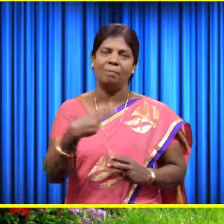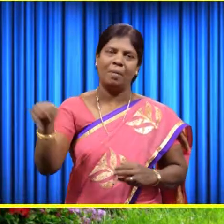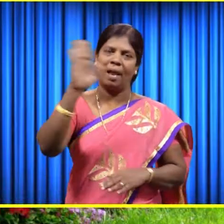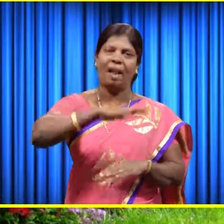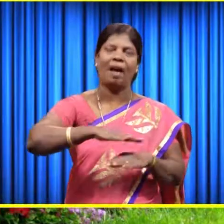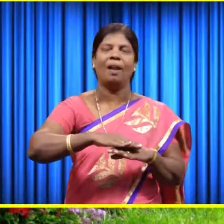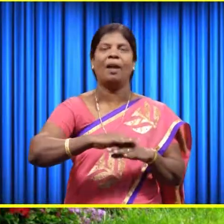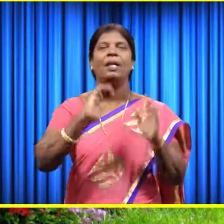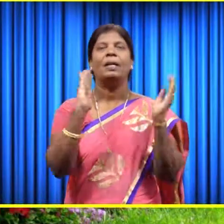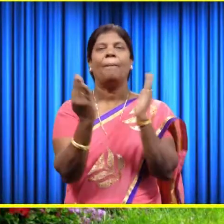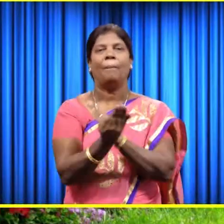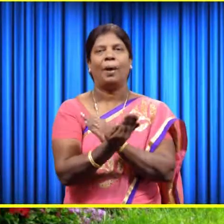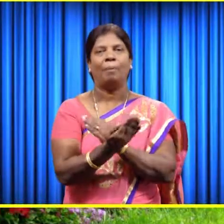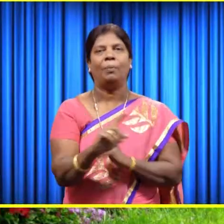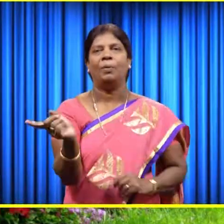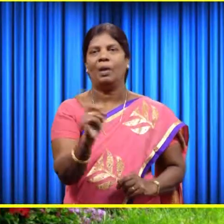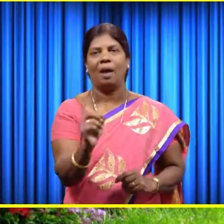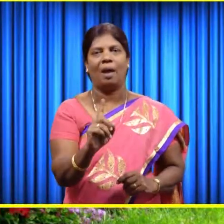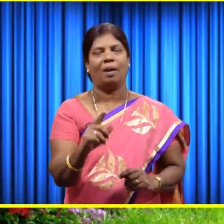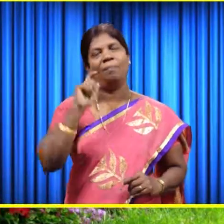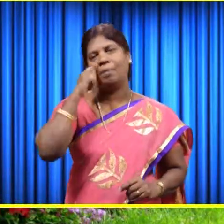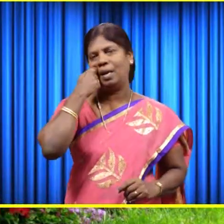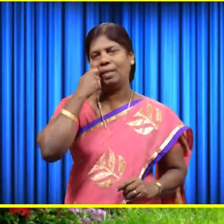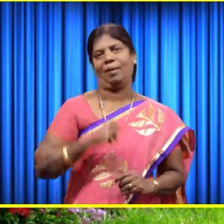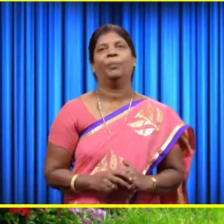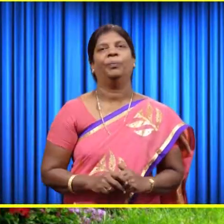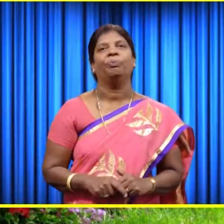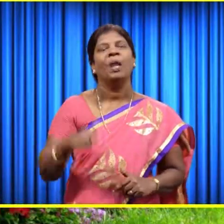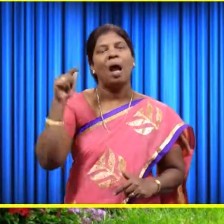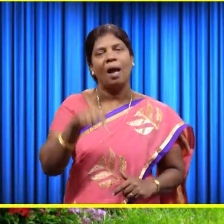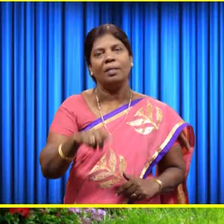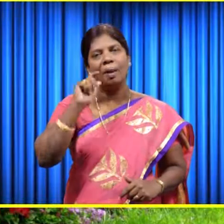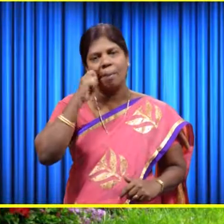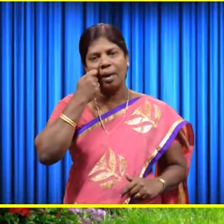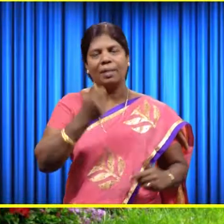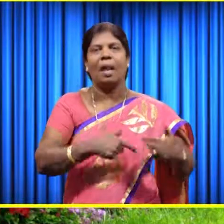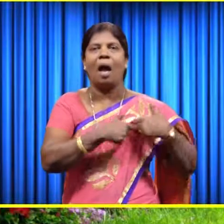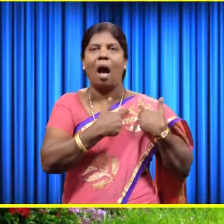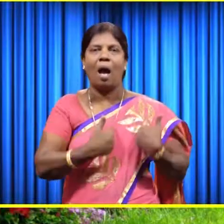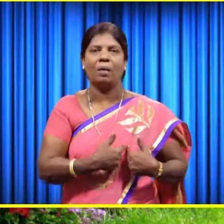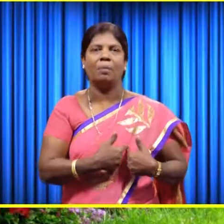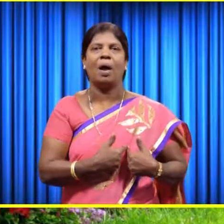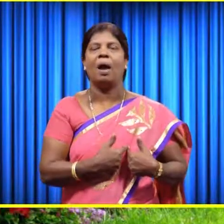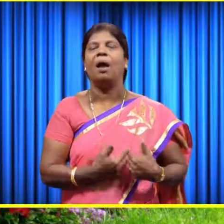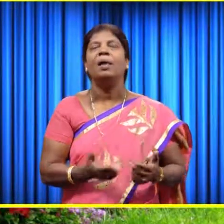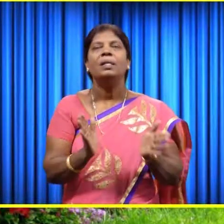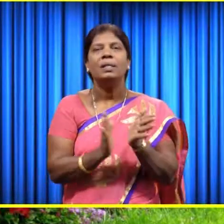சிருஷ்டிப்பாக கடவுளால் சிருஷ்டிக்கப்பட்டவன் மனிதன். அவன் ஆன்மா என்கிற ஒரு